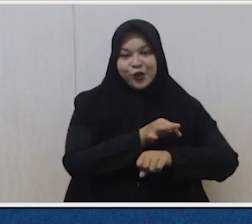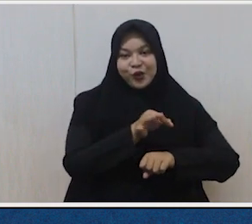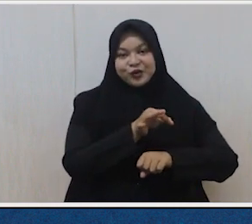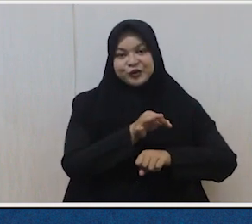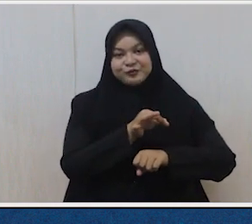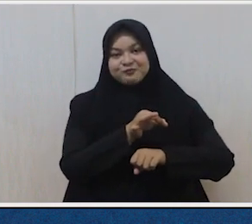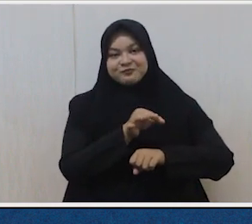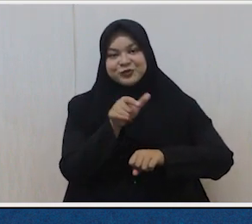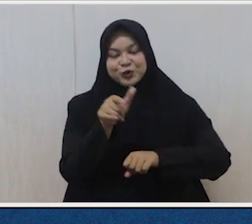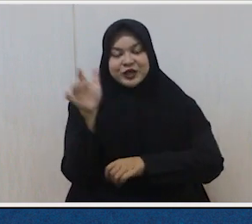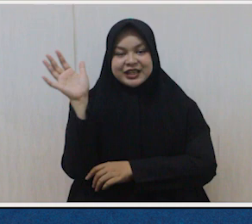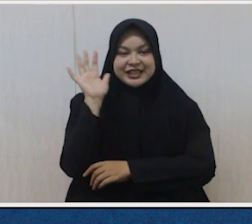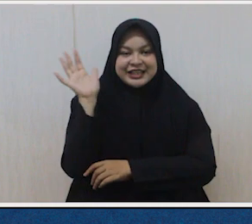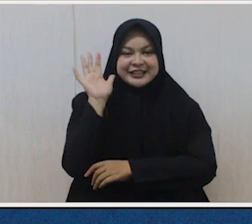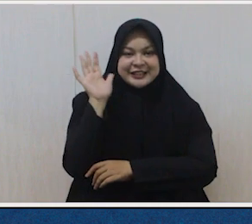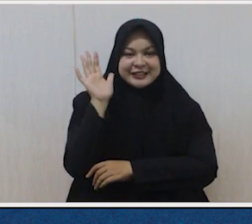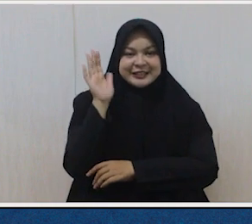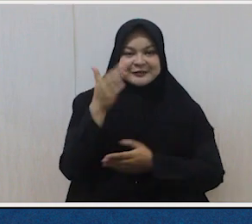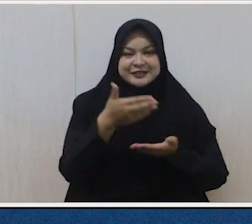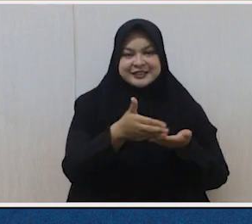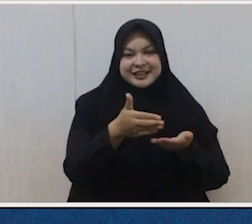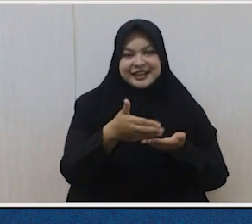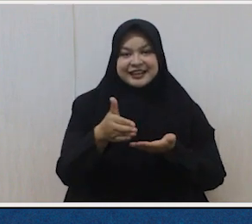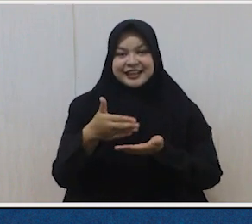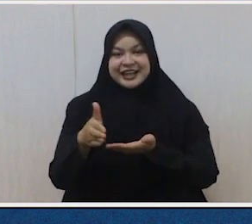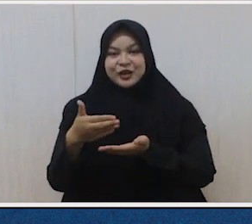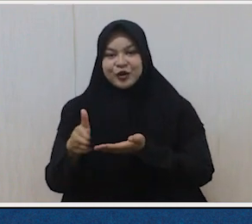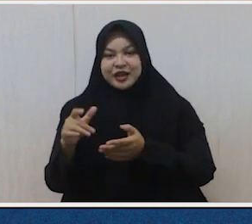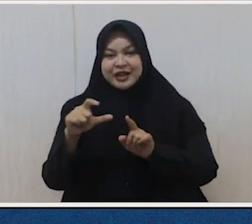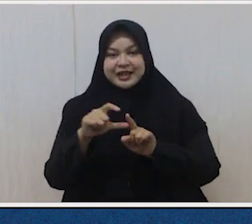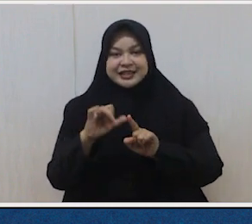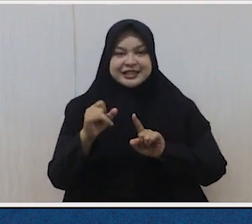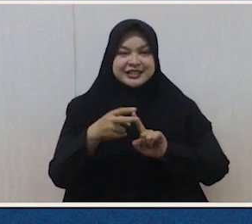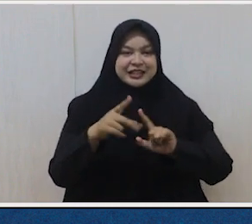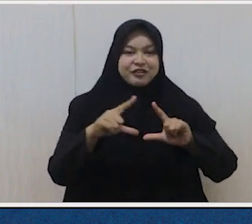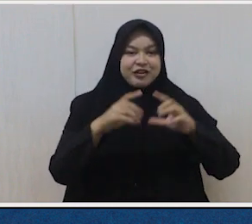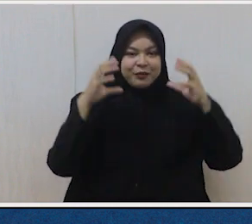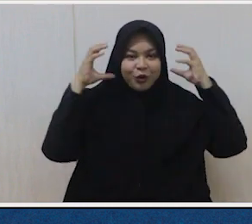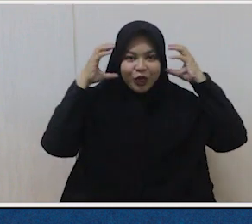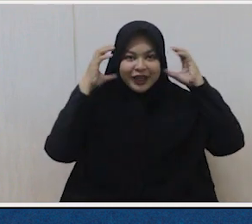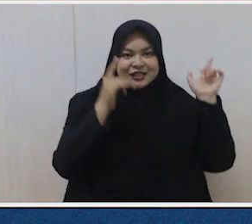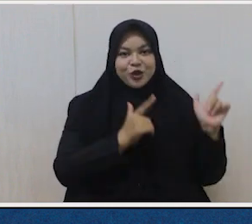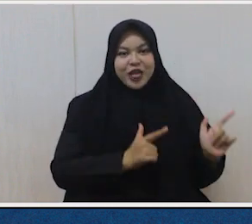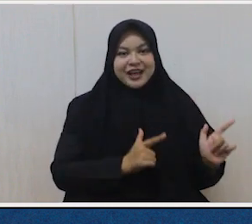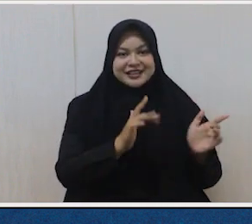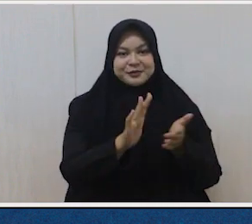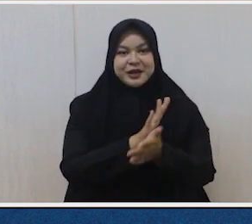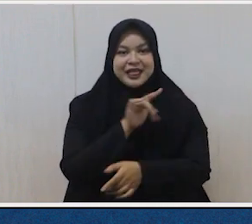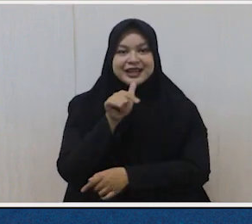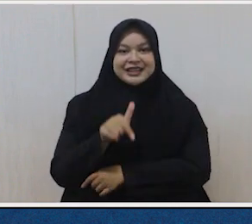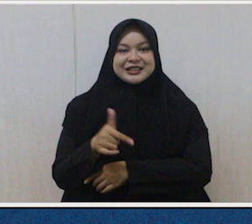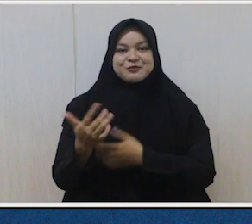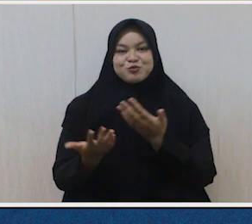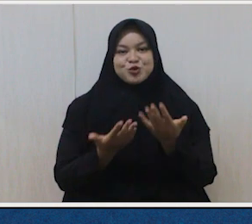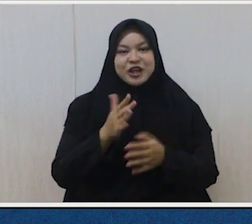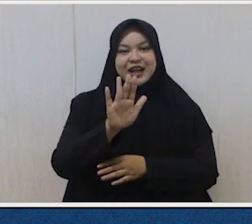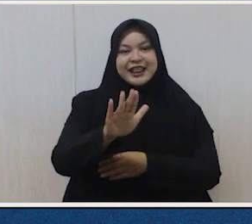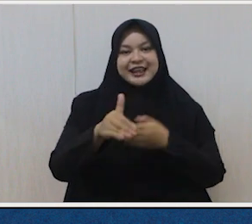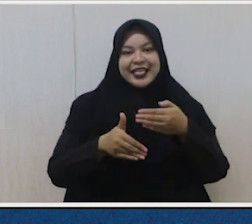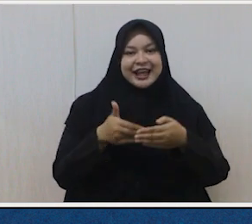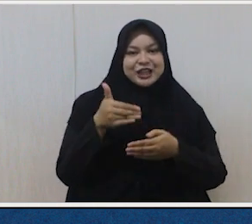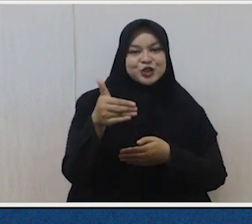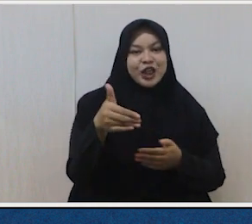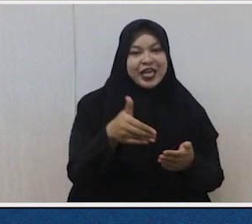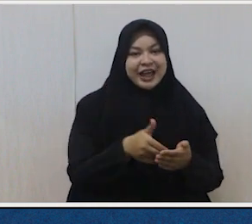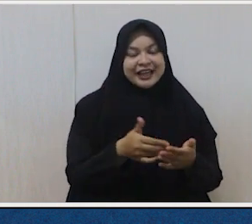Sharing pada ee Diva Diva podcast Solider Pada kesempatan kali ini dan nanti mungkin kita akan